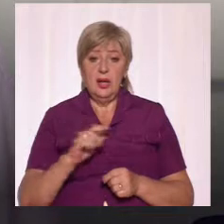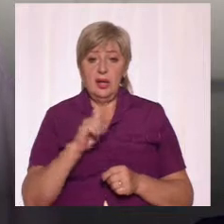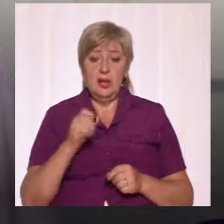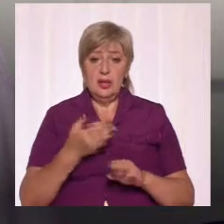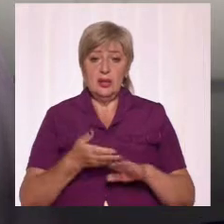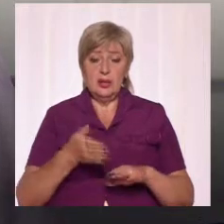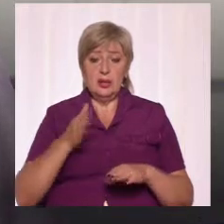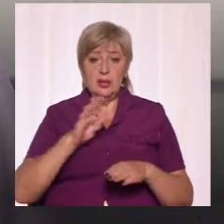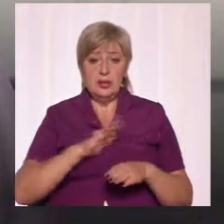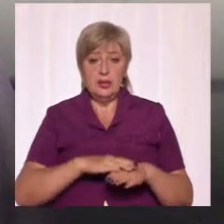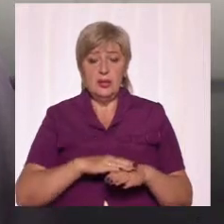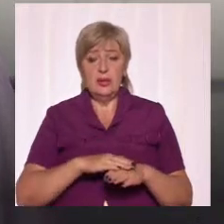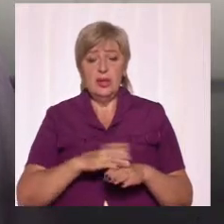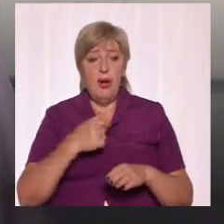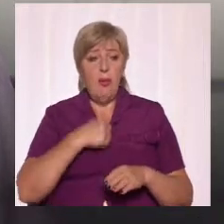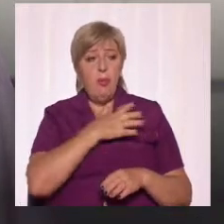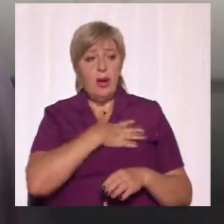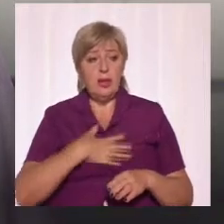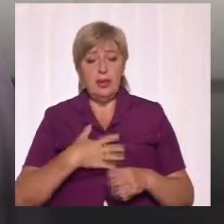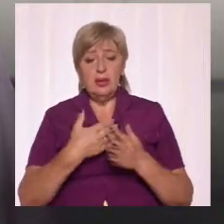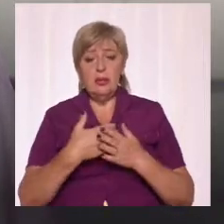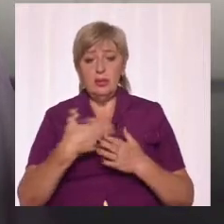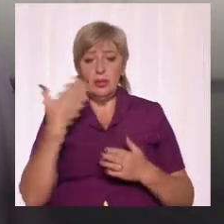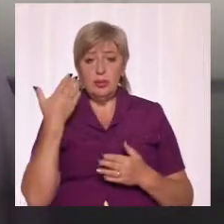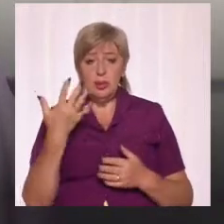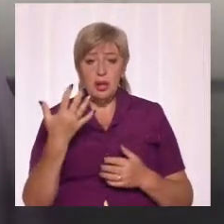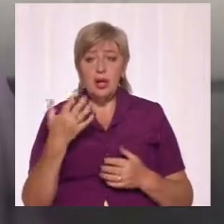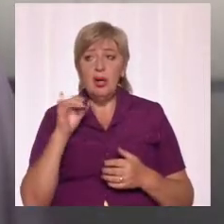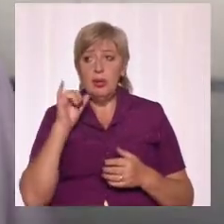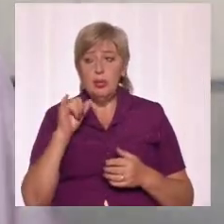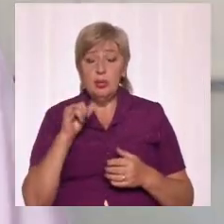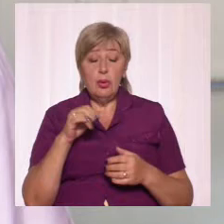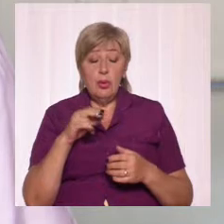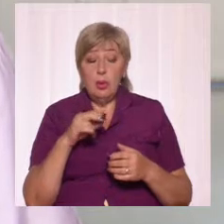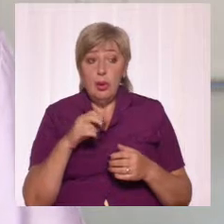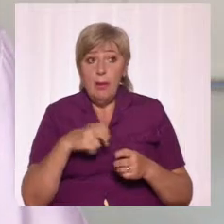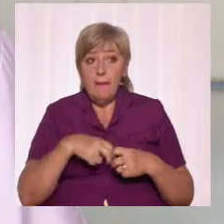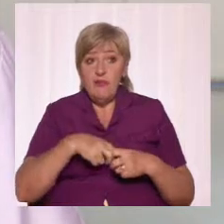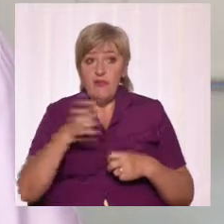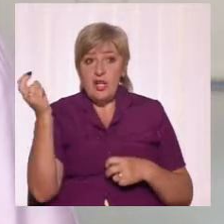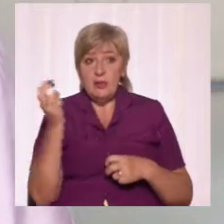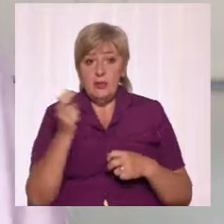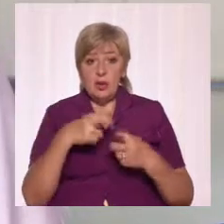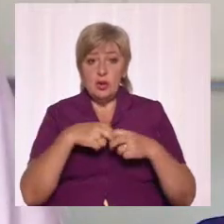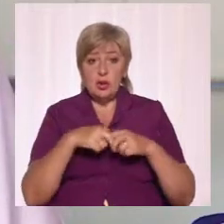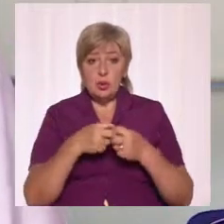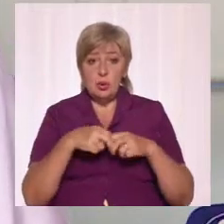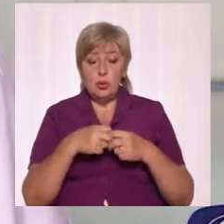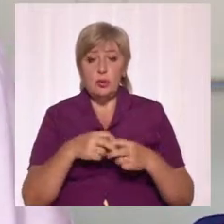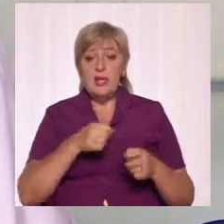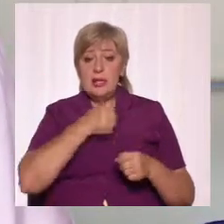свідомість. Один з важким пораненням руки. У нього, по суті, вирвало суглоб. Сам